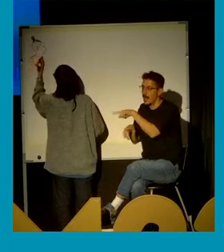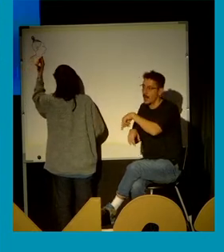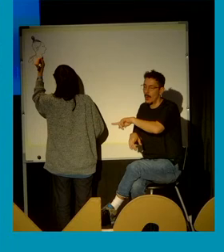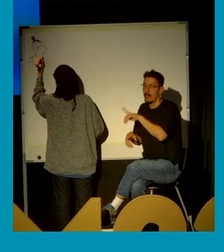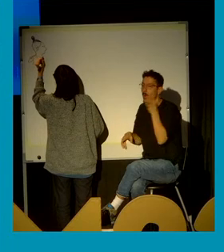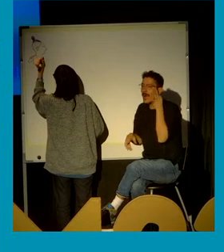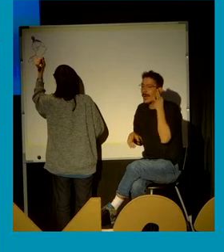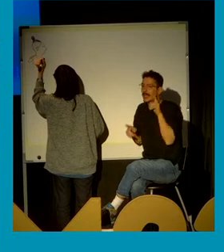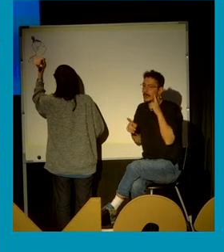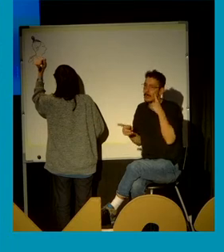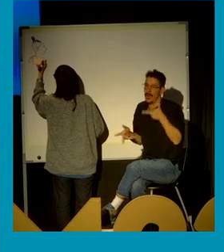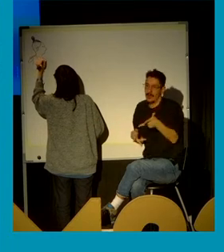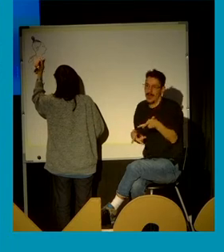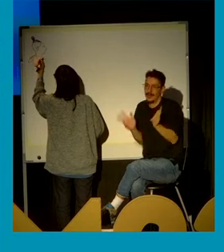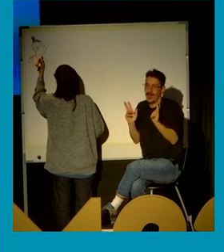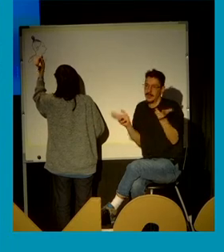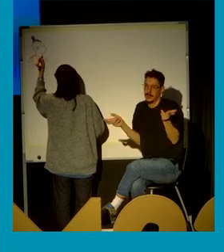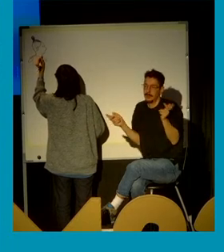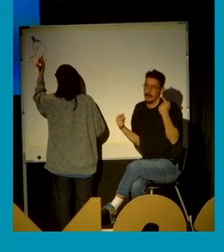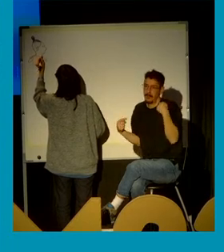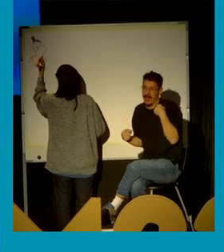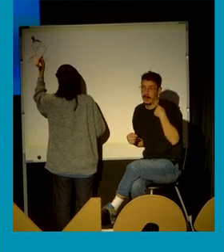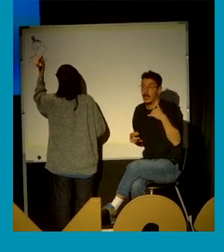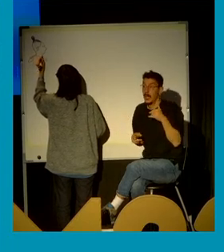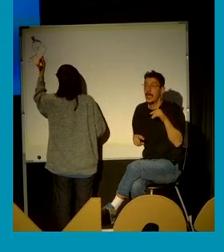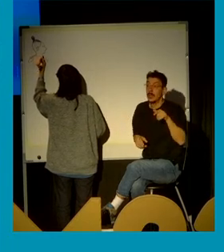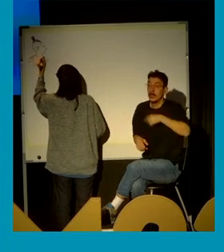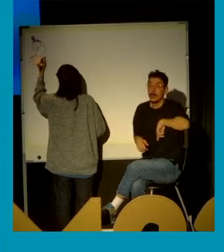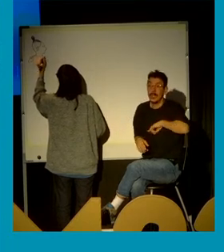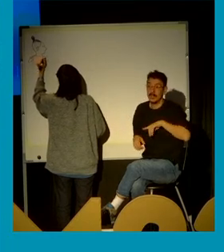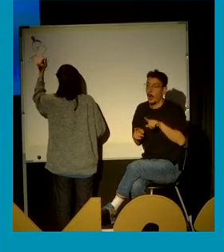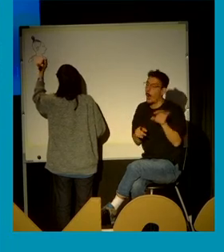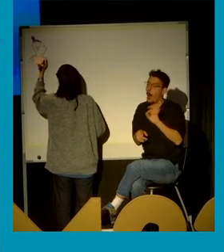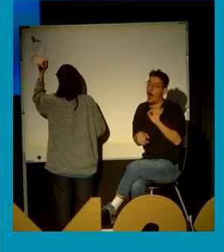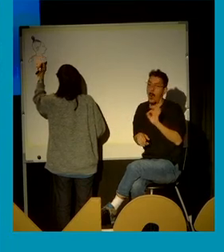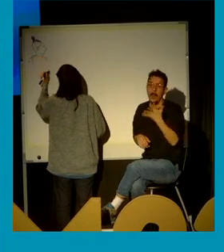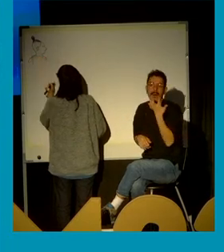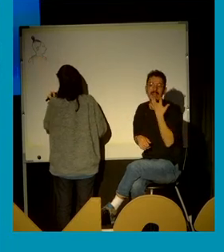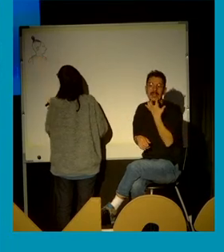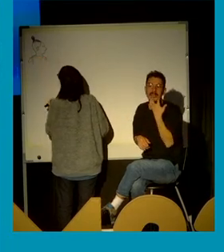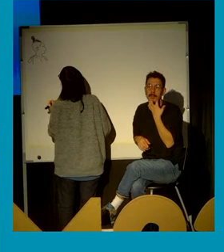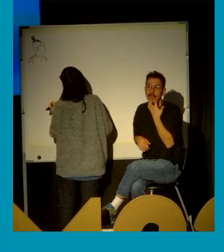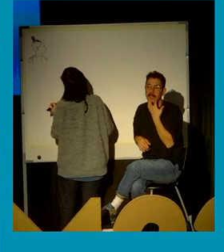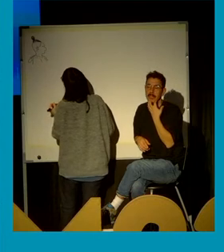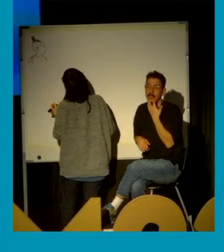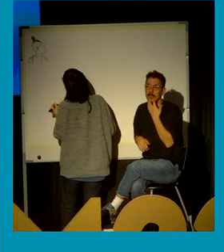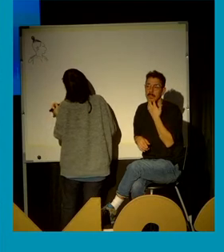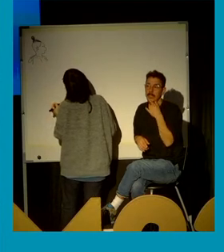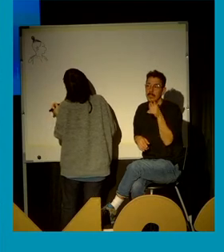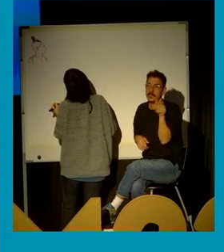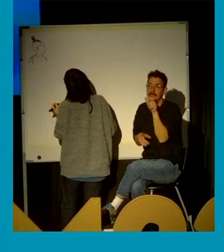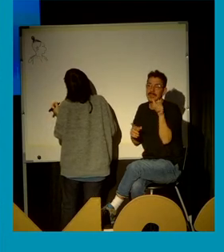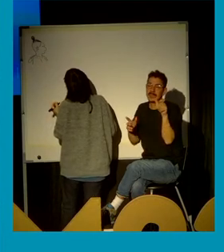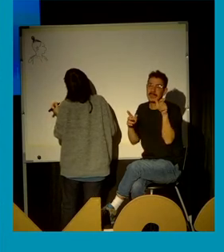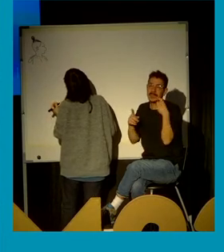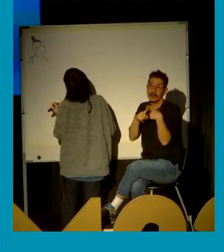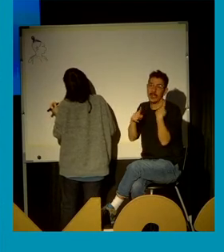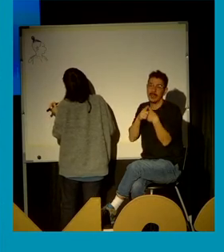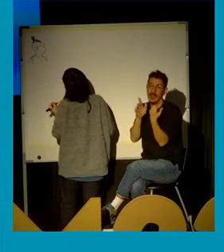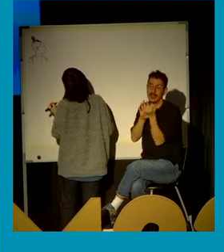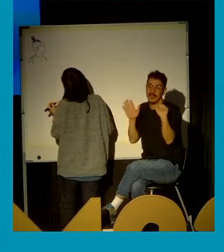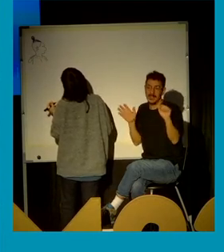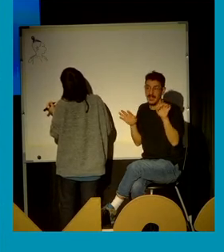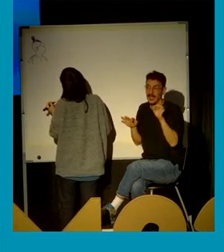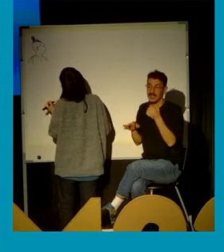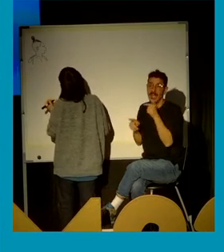acabarem amb les violències sexuals posant cinturons de castedat per a les sexualitats dissidents, ni